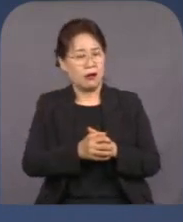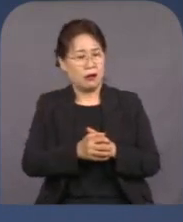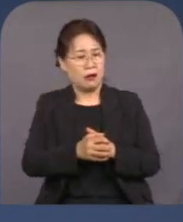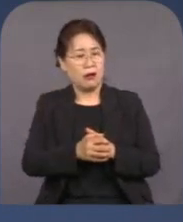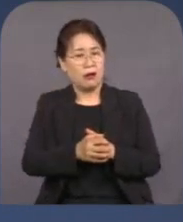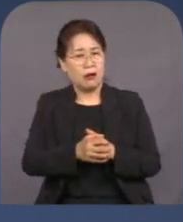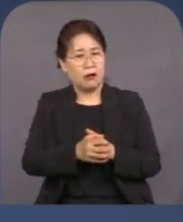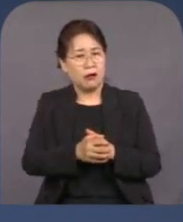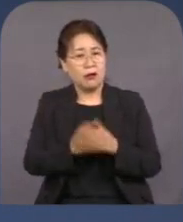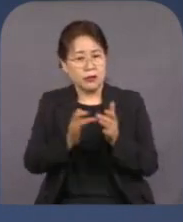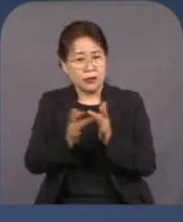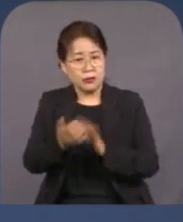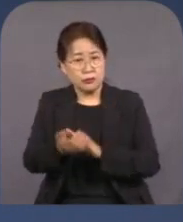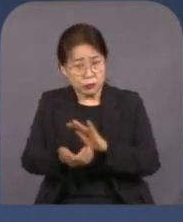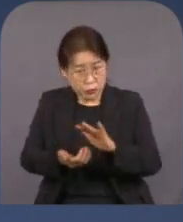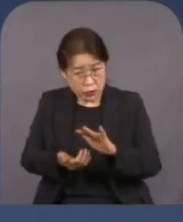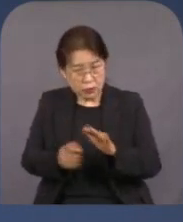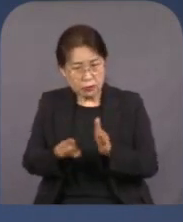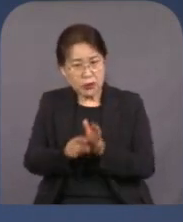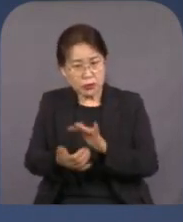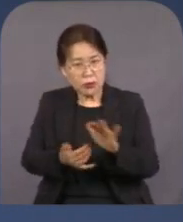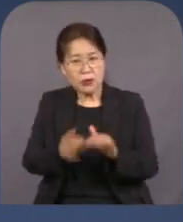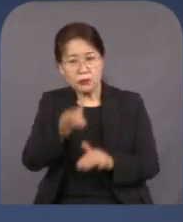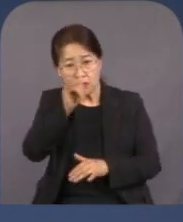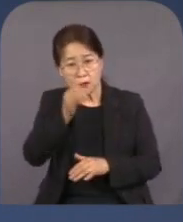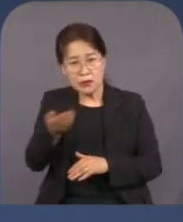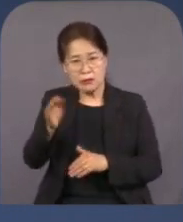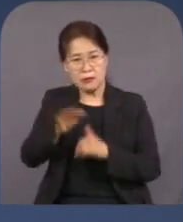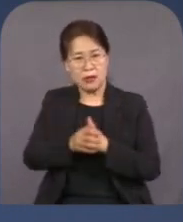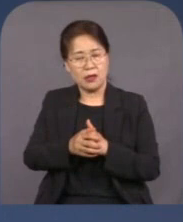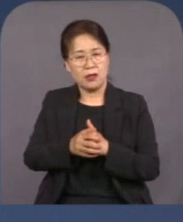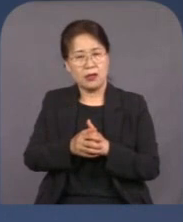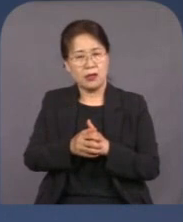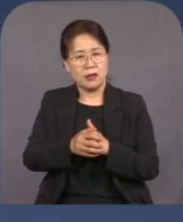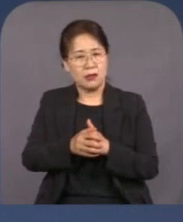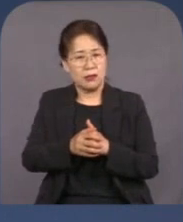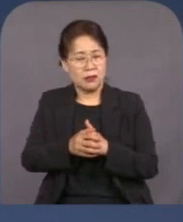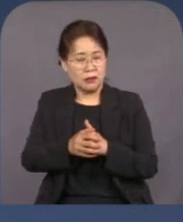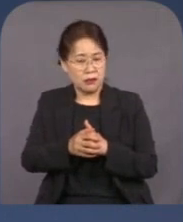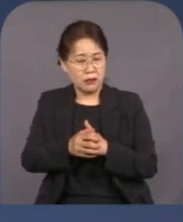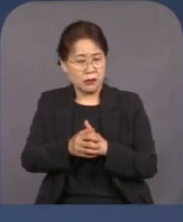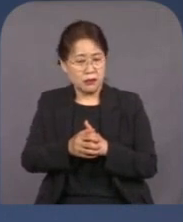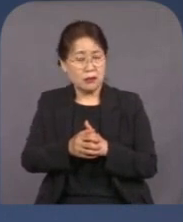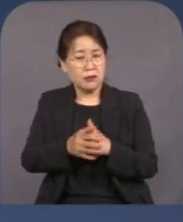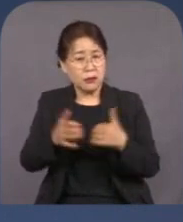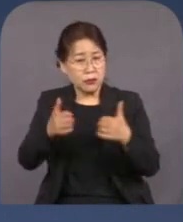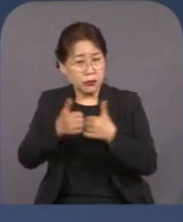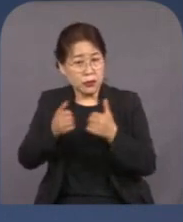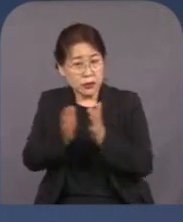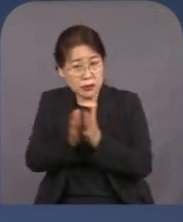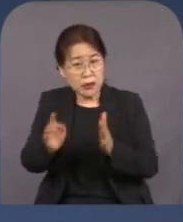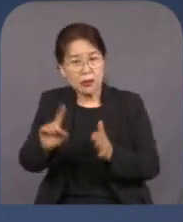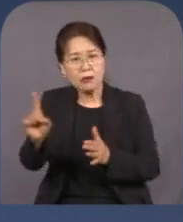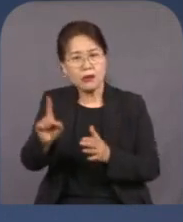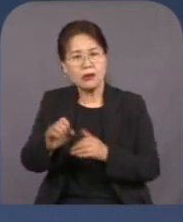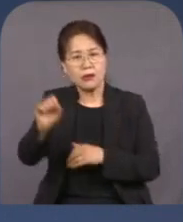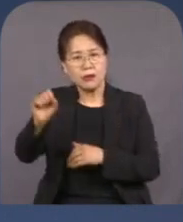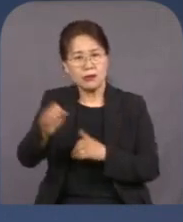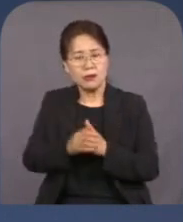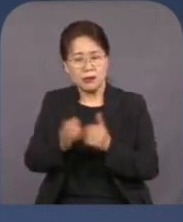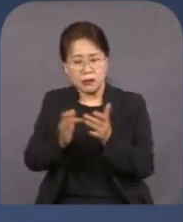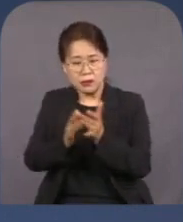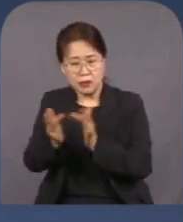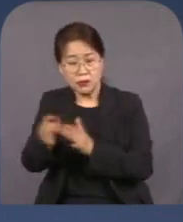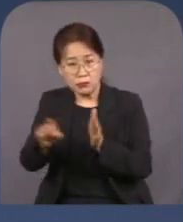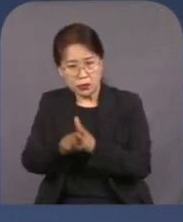믿기 전에도 영적인 전쟁이 있었지만 본격적으로 우리 안에 영적인 전쟁이 시작된 것은 여러분이 예수를 믿고